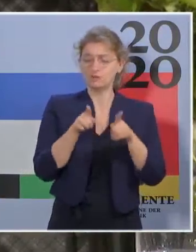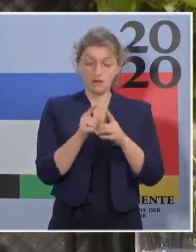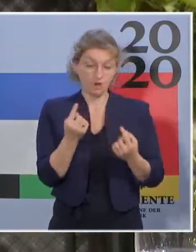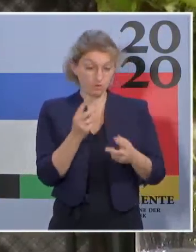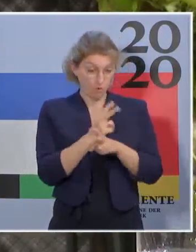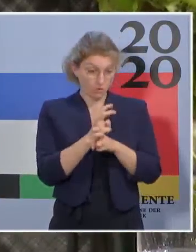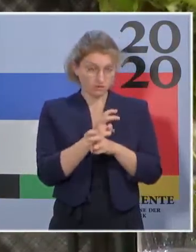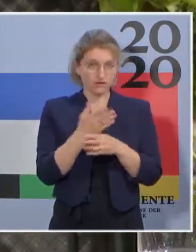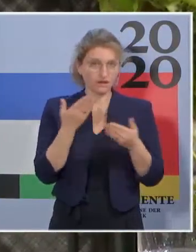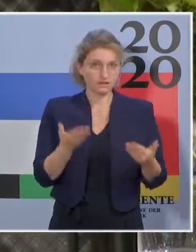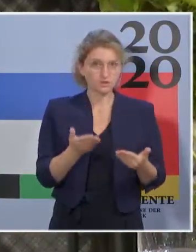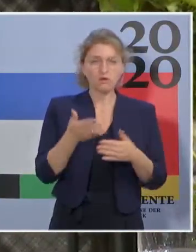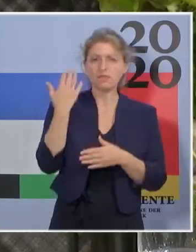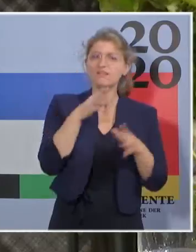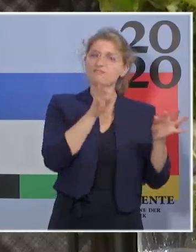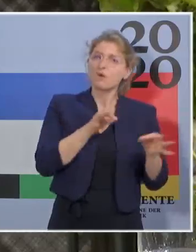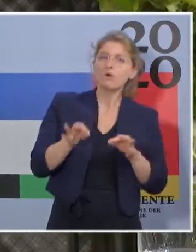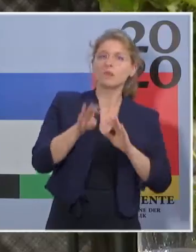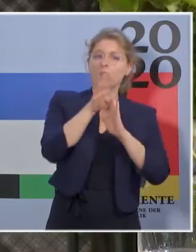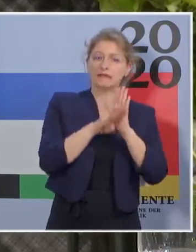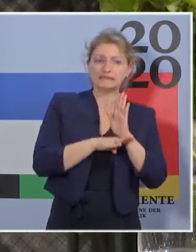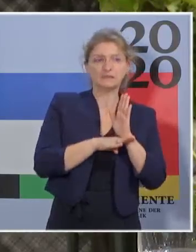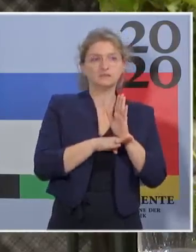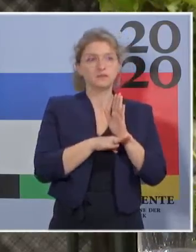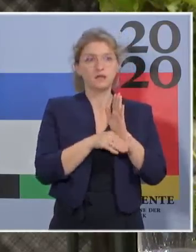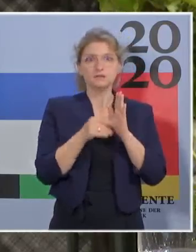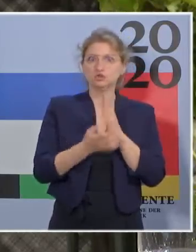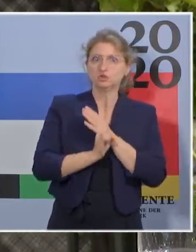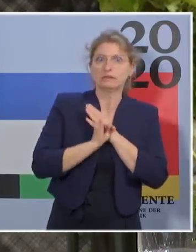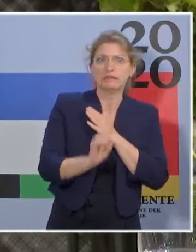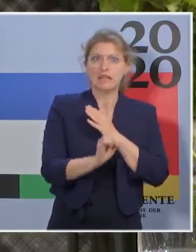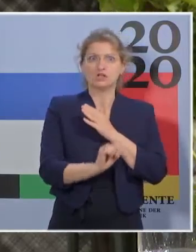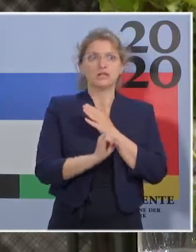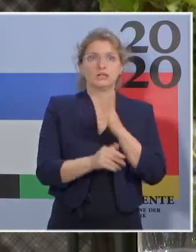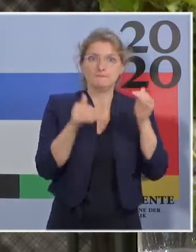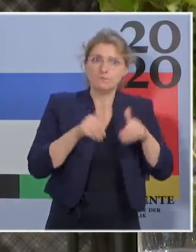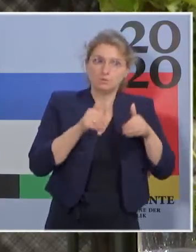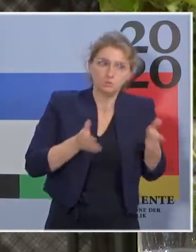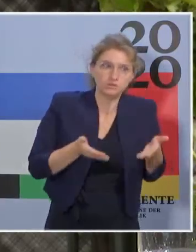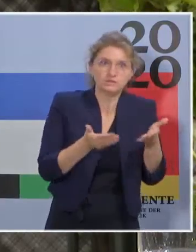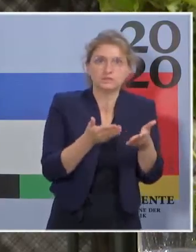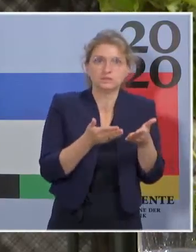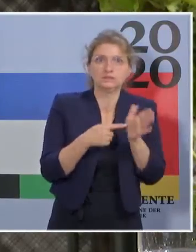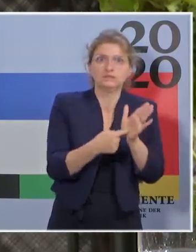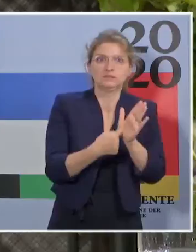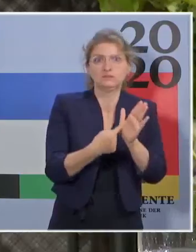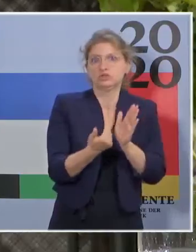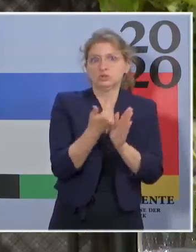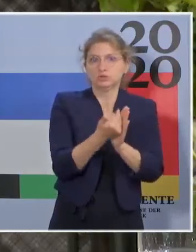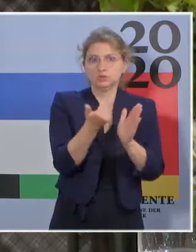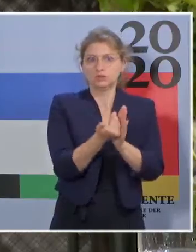Gesetze oder auch die Verordnungen sehr rasch auf den Weg gebracht werden mussten und der